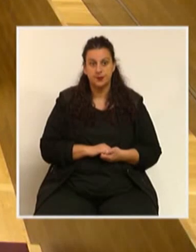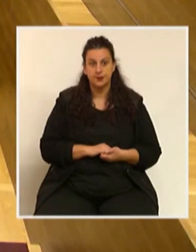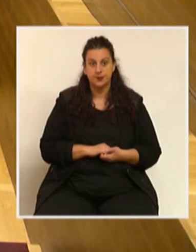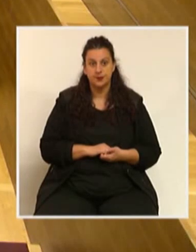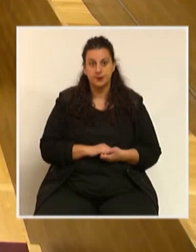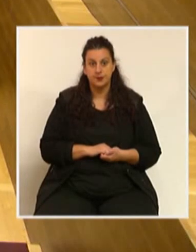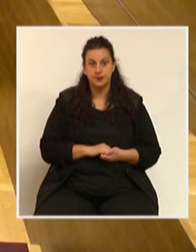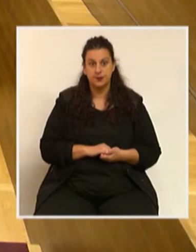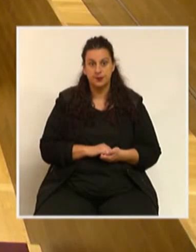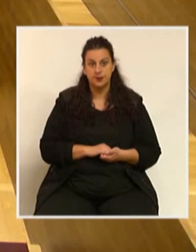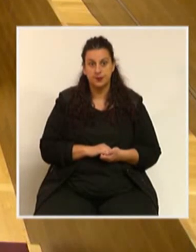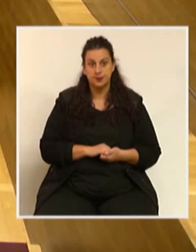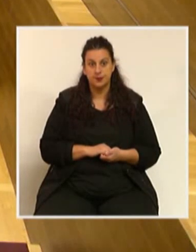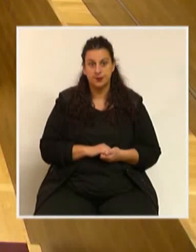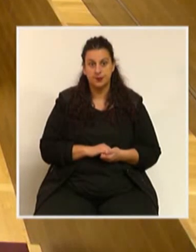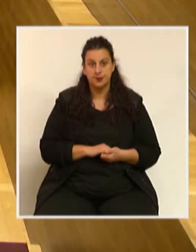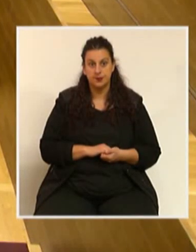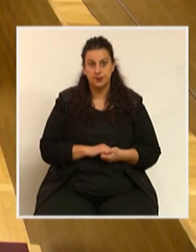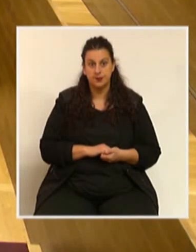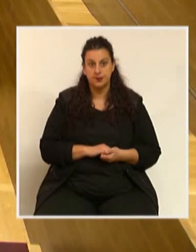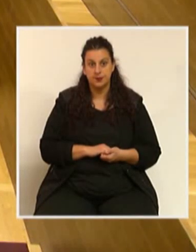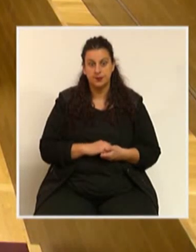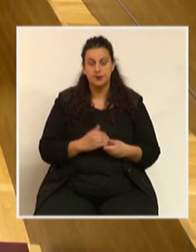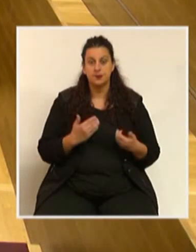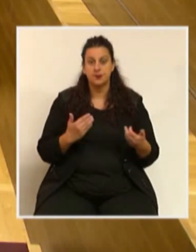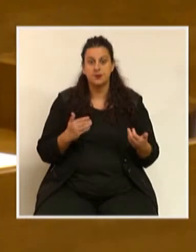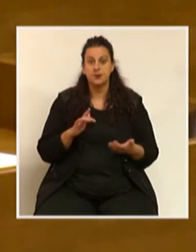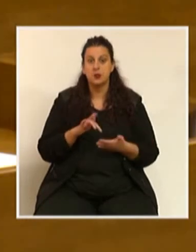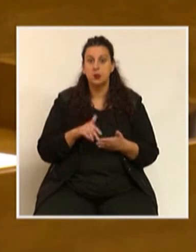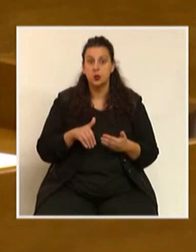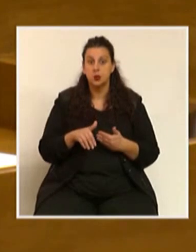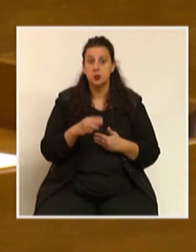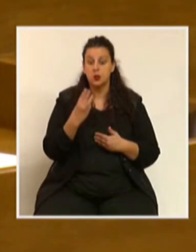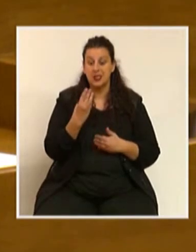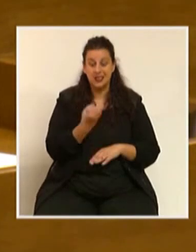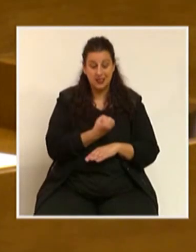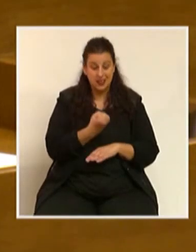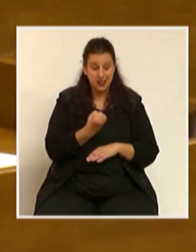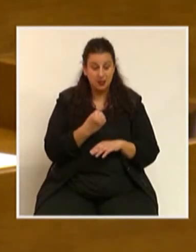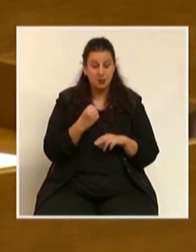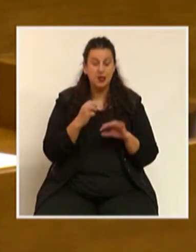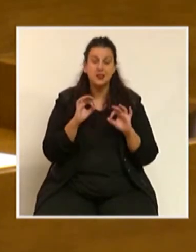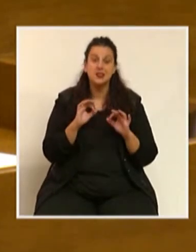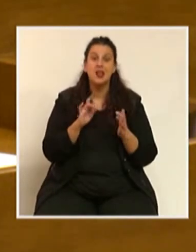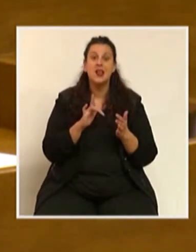les persones amb capacitats diferents, no? Està al càrrec d'aquest assumpte en les